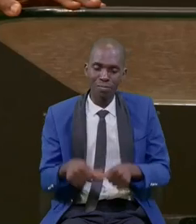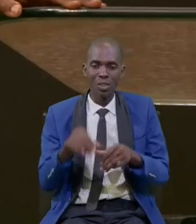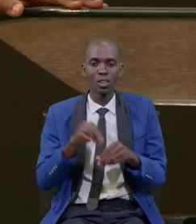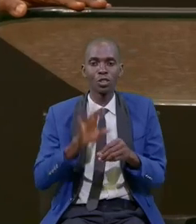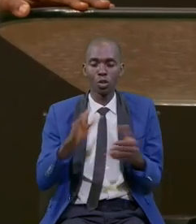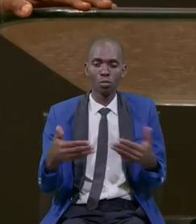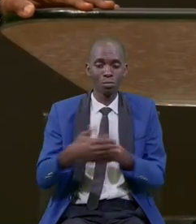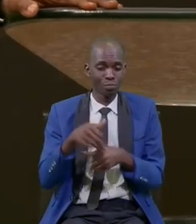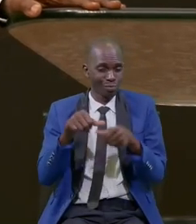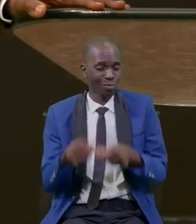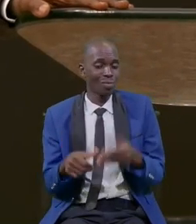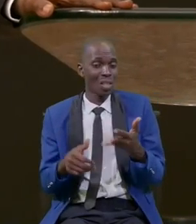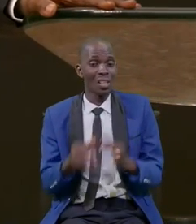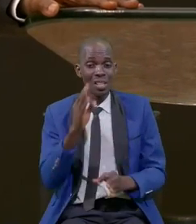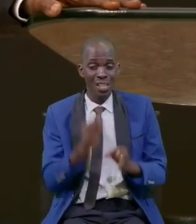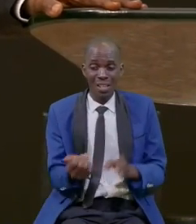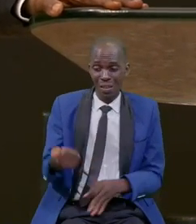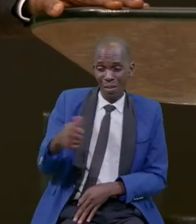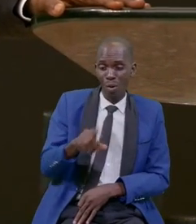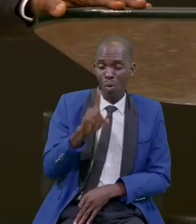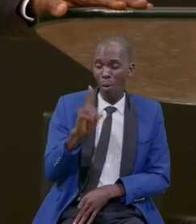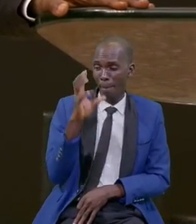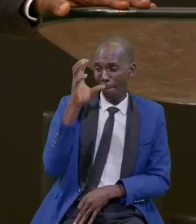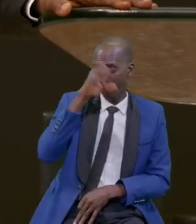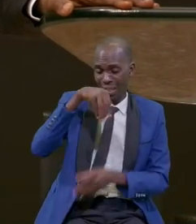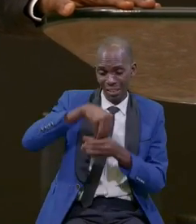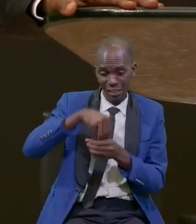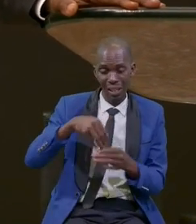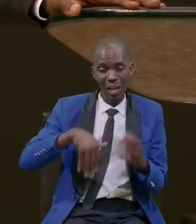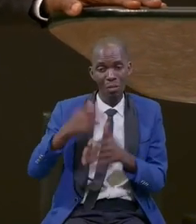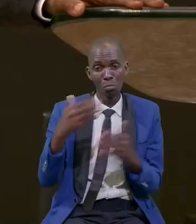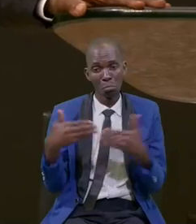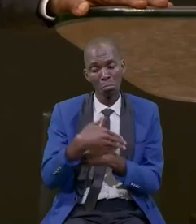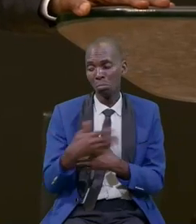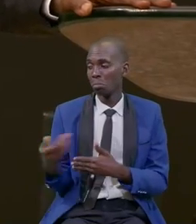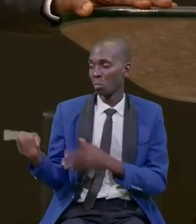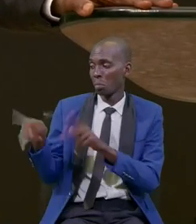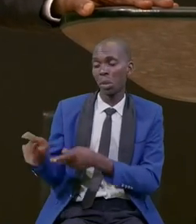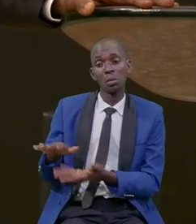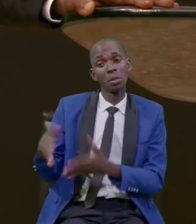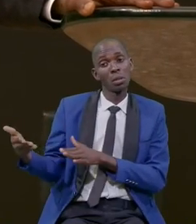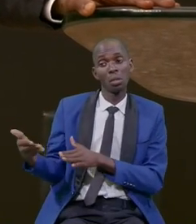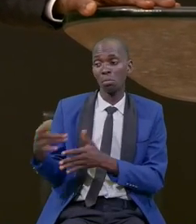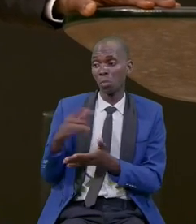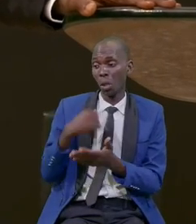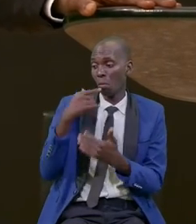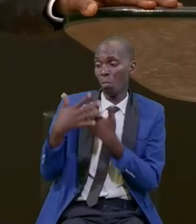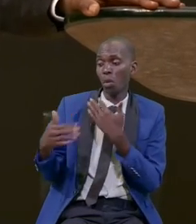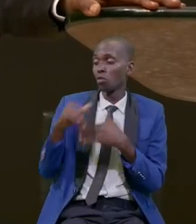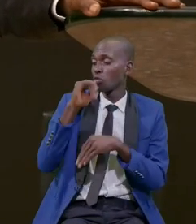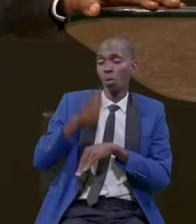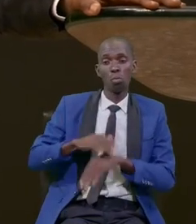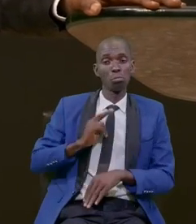protection du fil de cramoisi. Si quelqu'un sort de là, la personne mourra, son sang sera sur